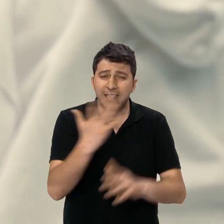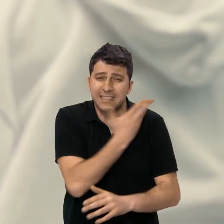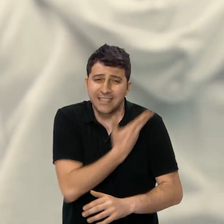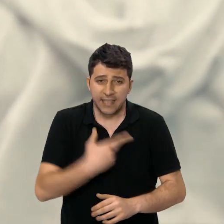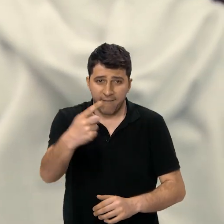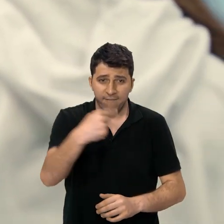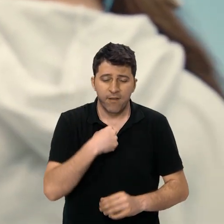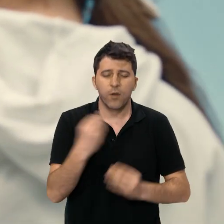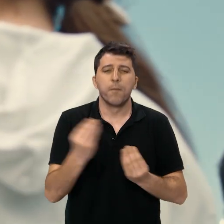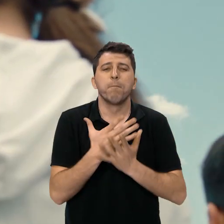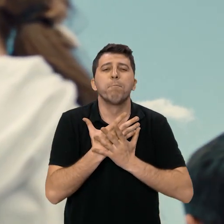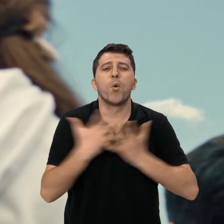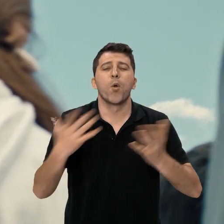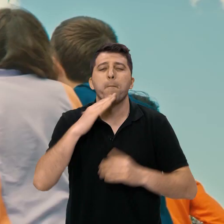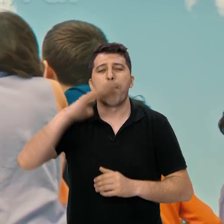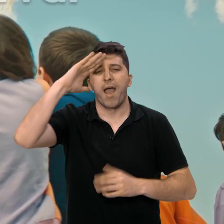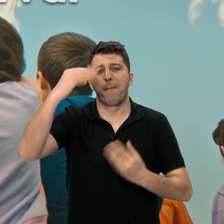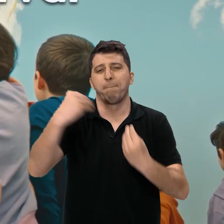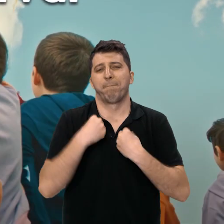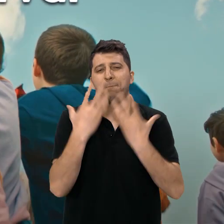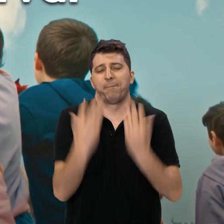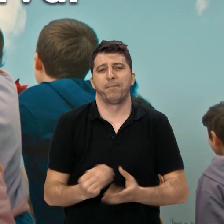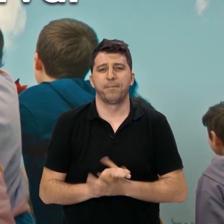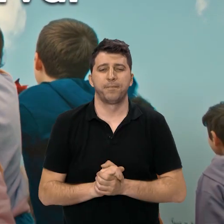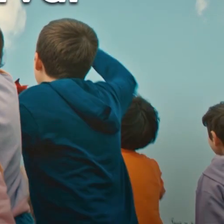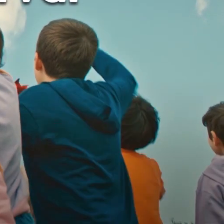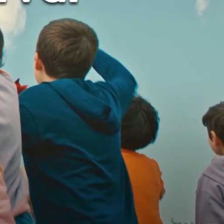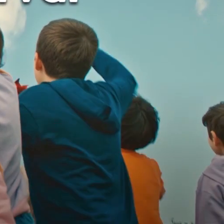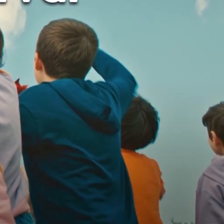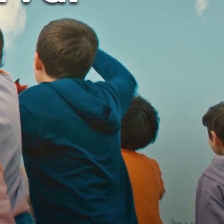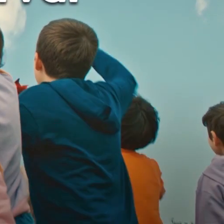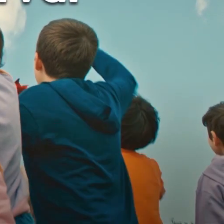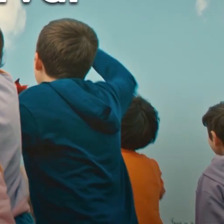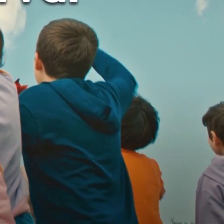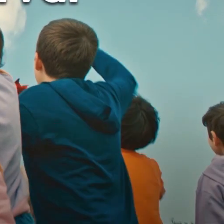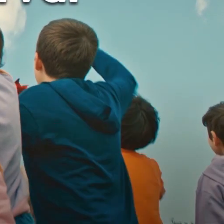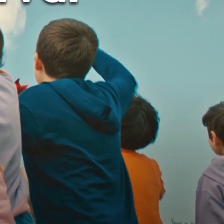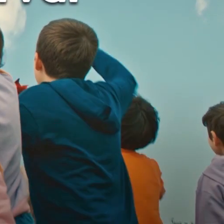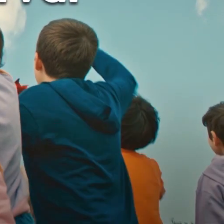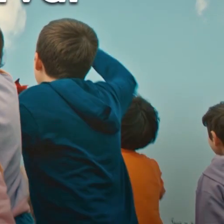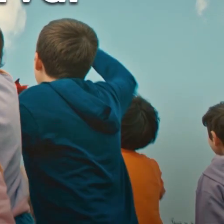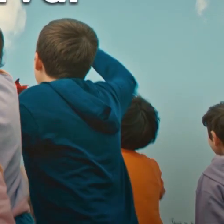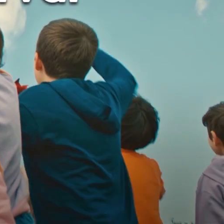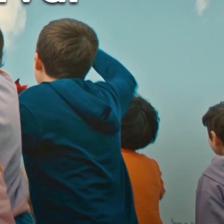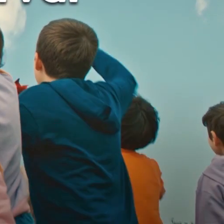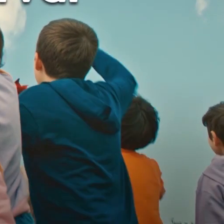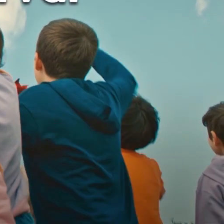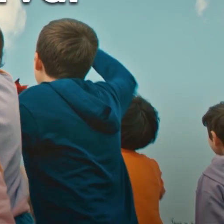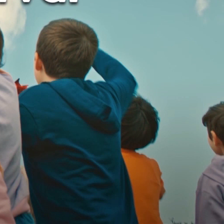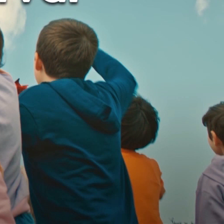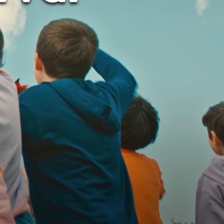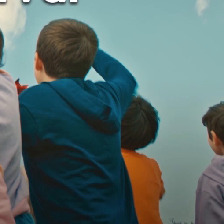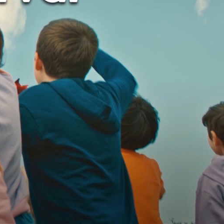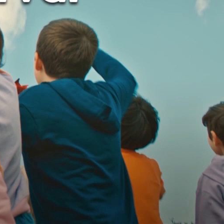koskoca bir bayram bırakmış Atatürk'ün başında kasketle sağa doğru bakıp Umut şu an portresi